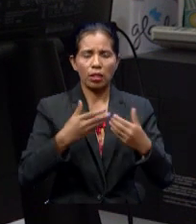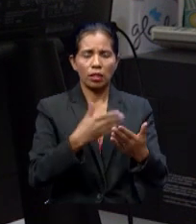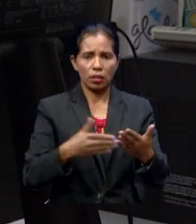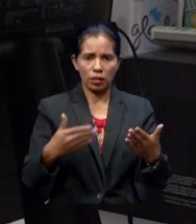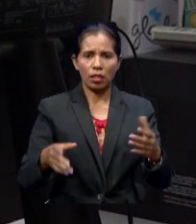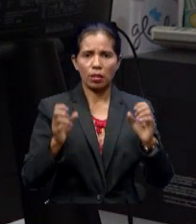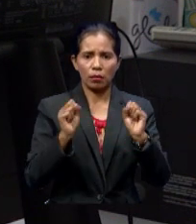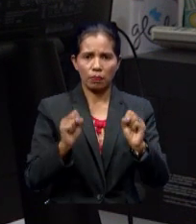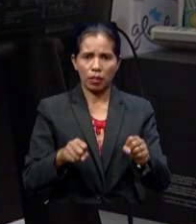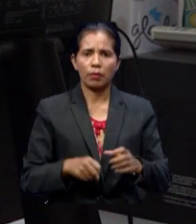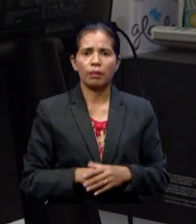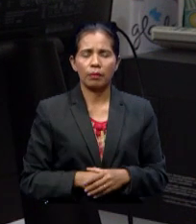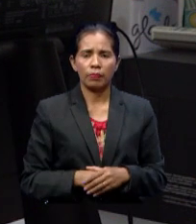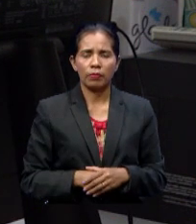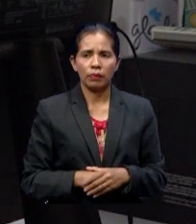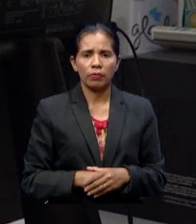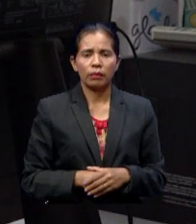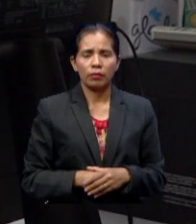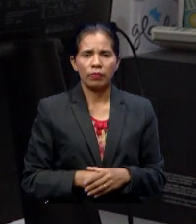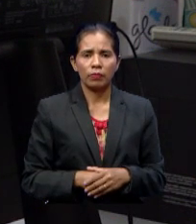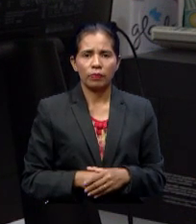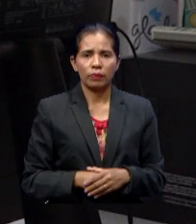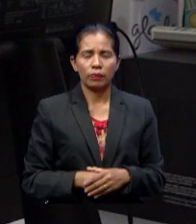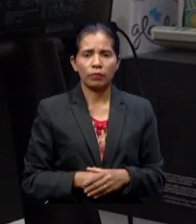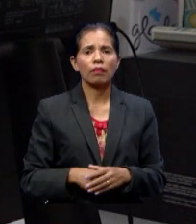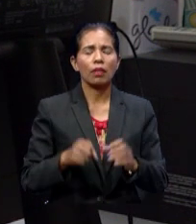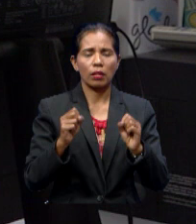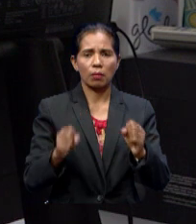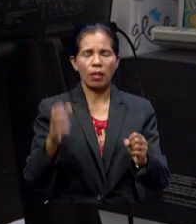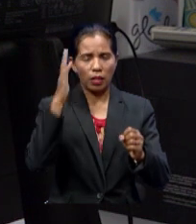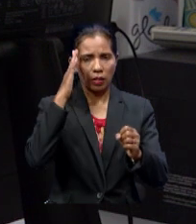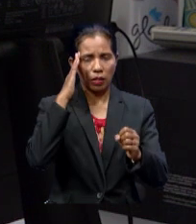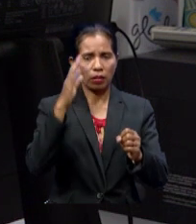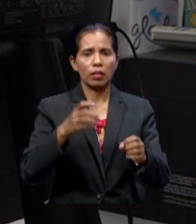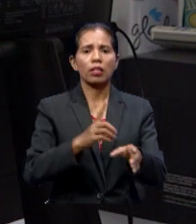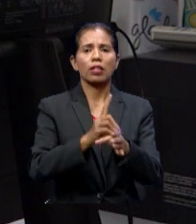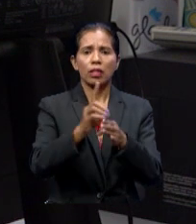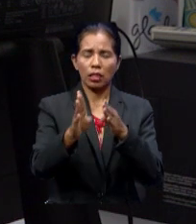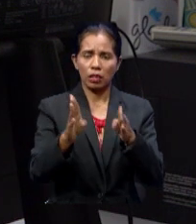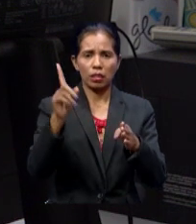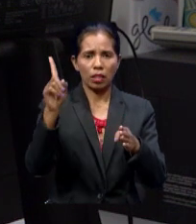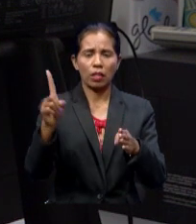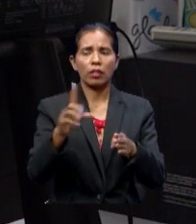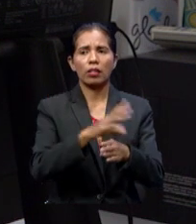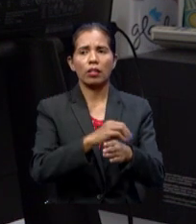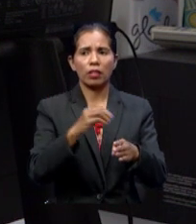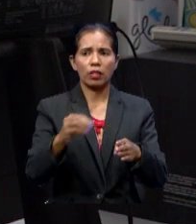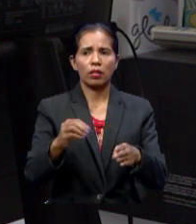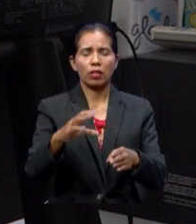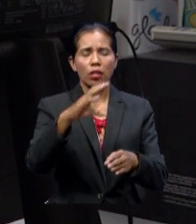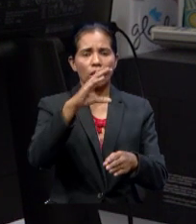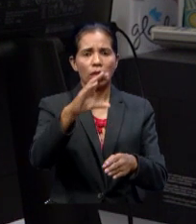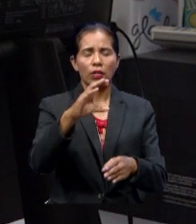bele iha atau bel detektor di ia dirasam dan bema bolu dirasam toksikologi